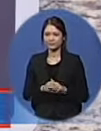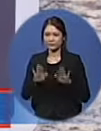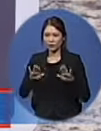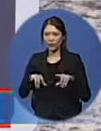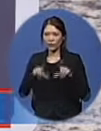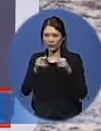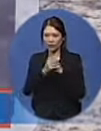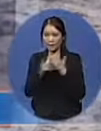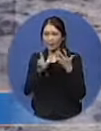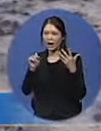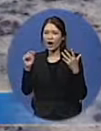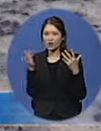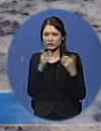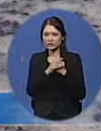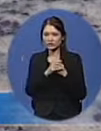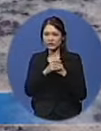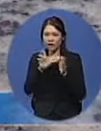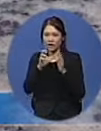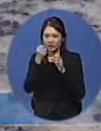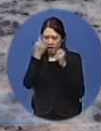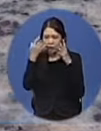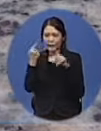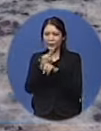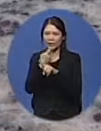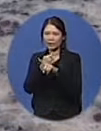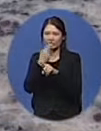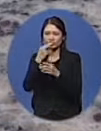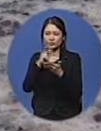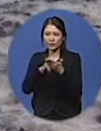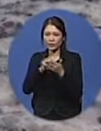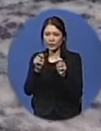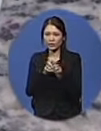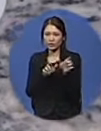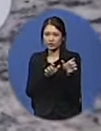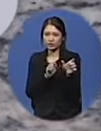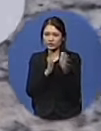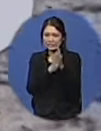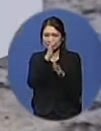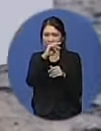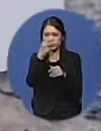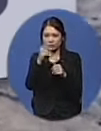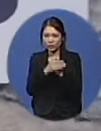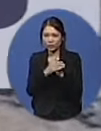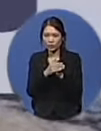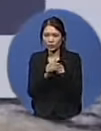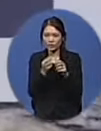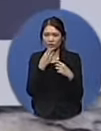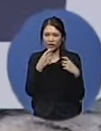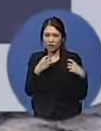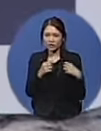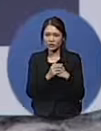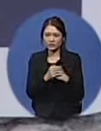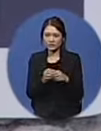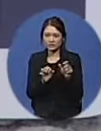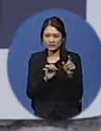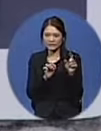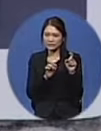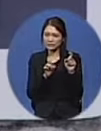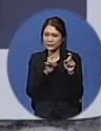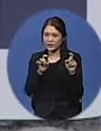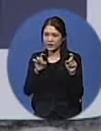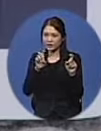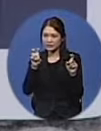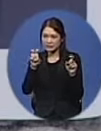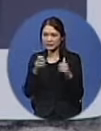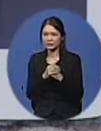이달부터 달라진 우편 번호입니다. 앞 두 자리는 시도번호로 경기도는 10번에서 20번이